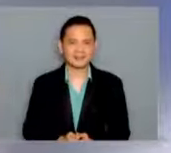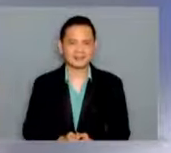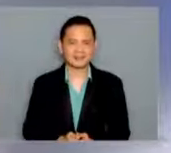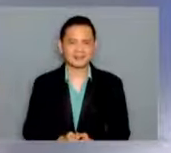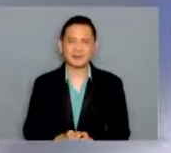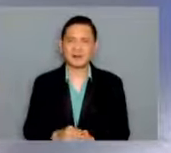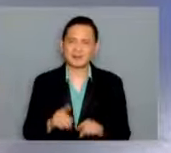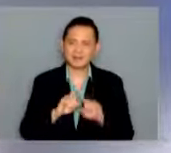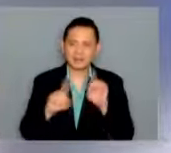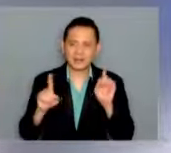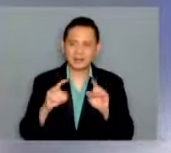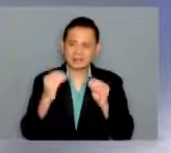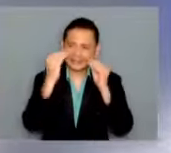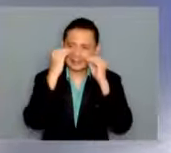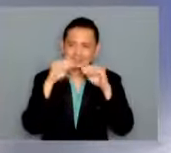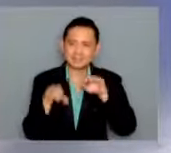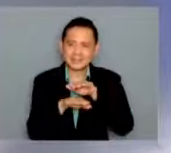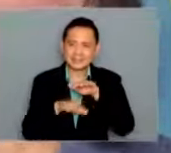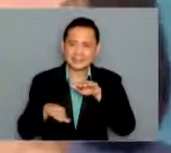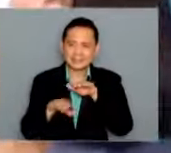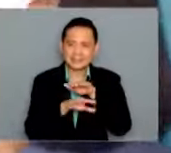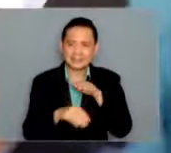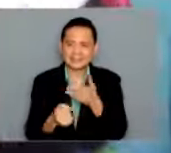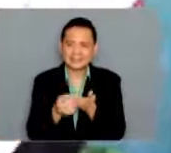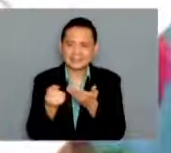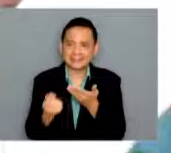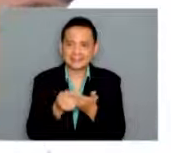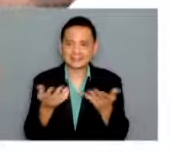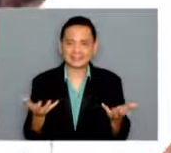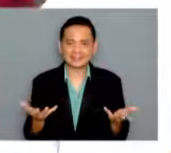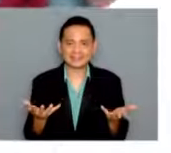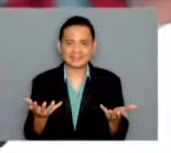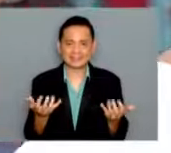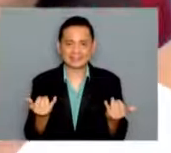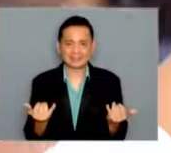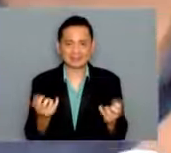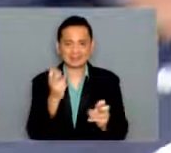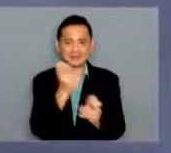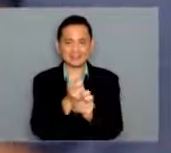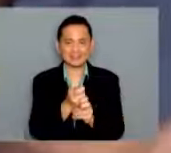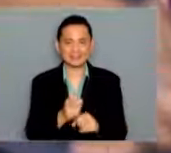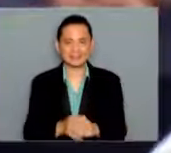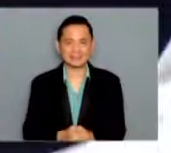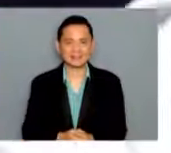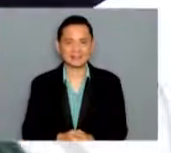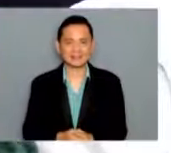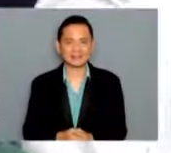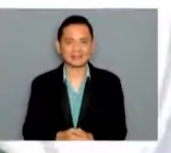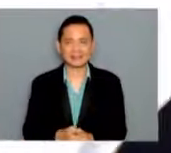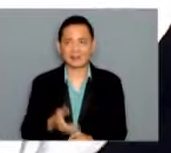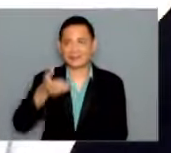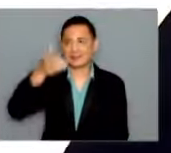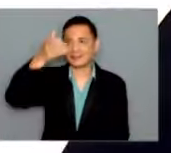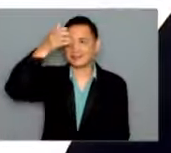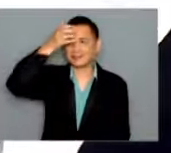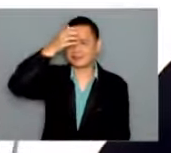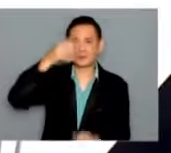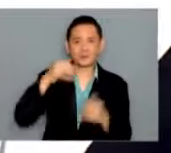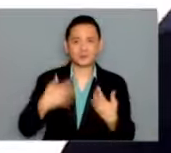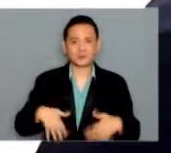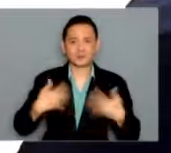yung tubig. Ayun, basic pa rin. Alam mo, ginagawa ko rin yan. Pero cookie